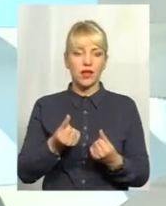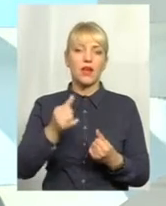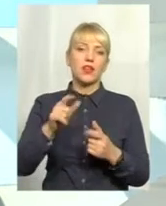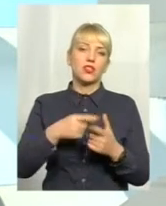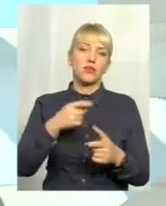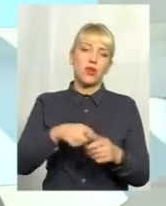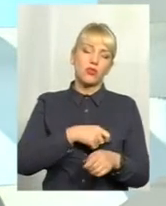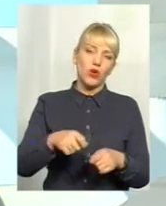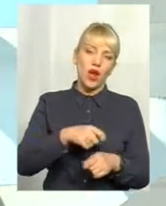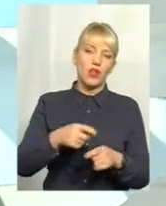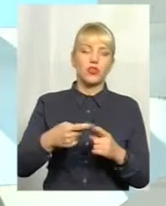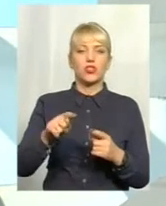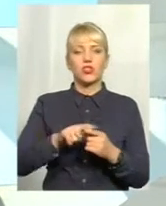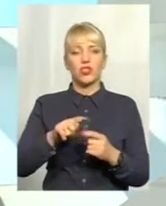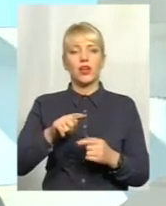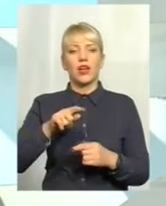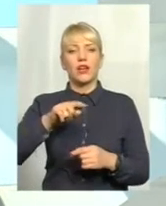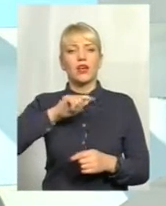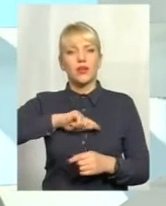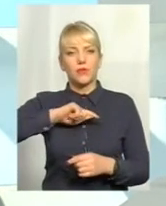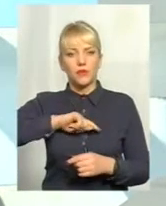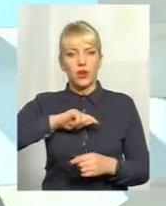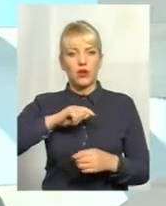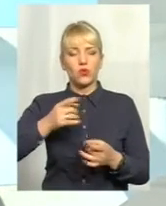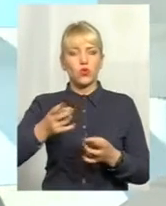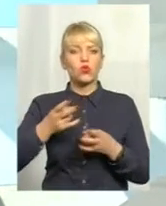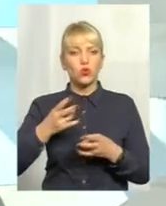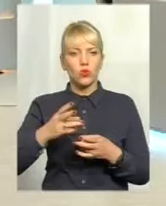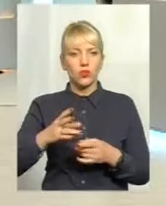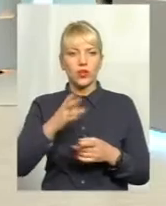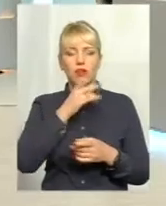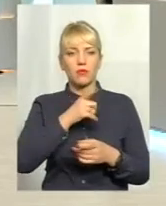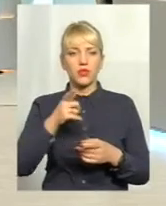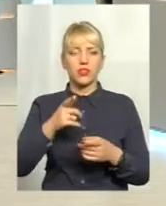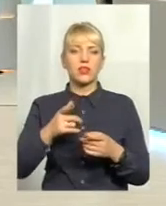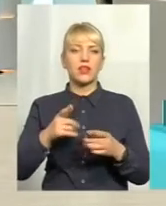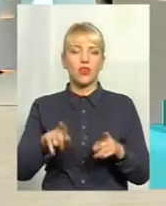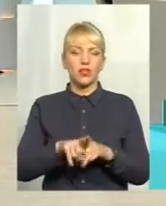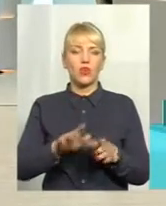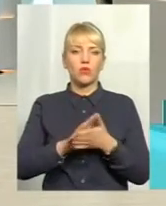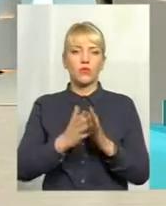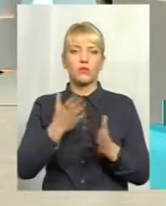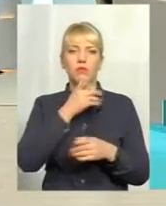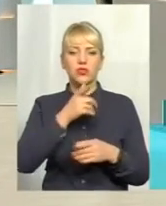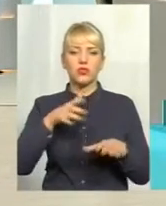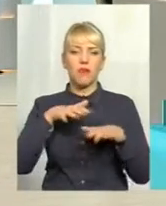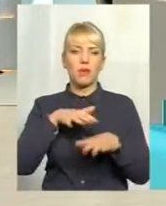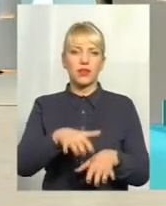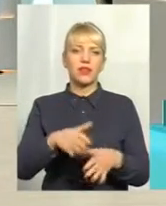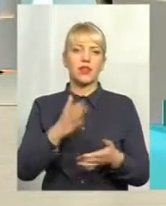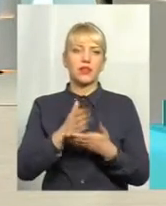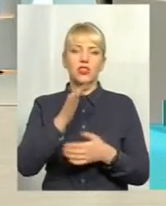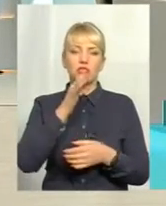матеріальної там, чи моральної шкоди, яка ним була отримана під час таких, за таких обставин, тобто під час там падіння, є